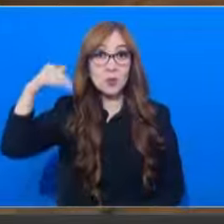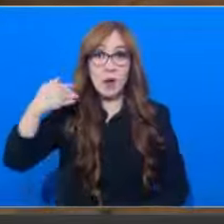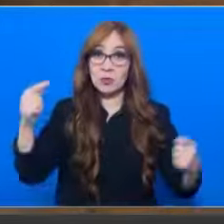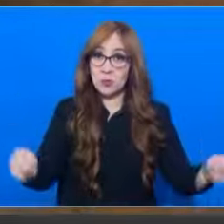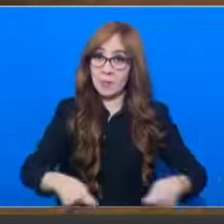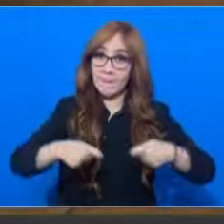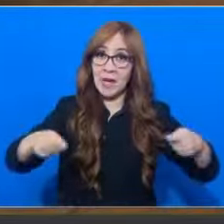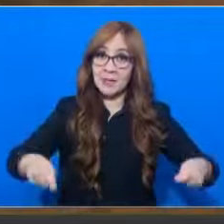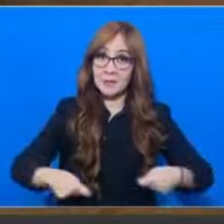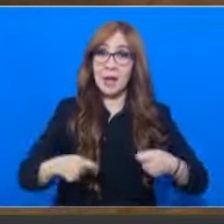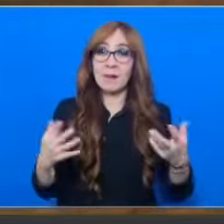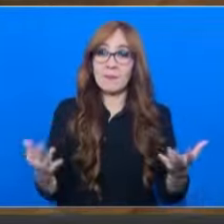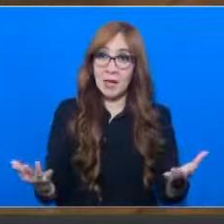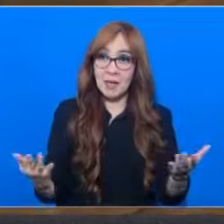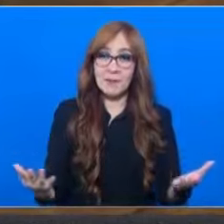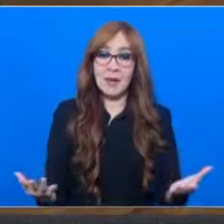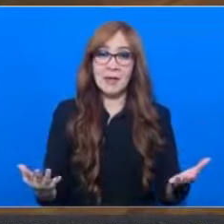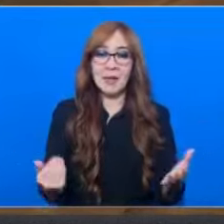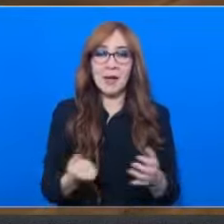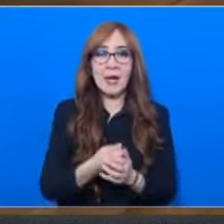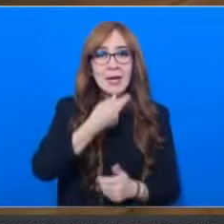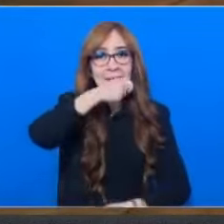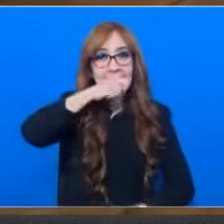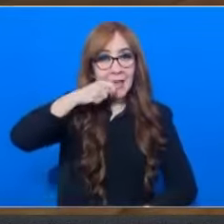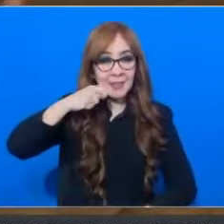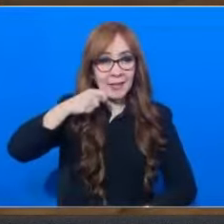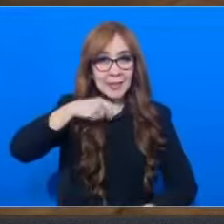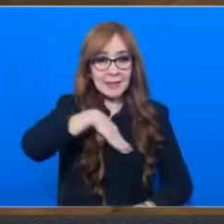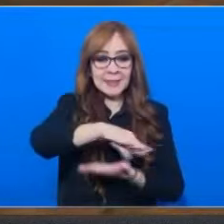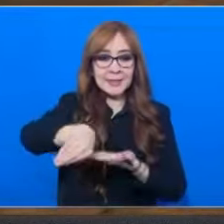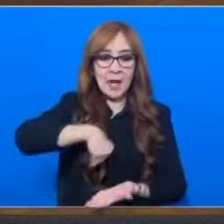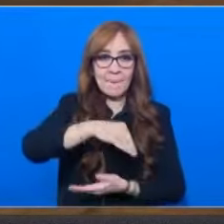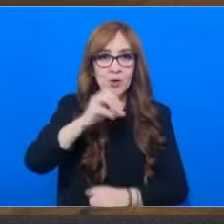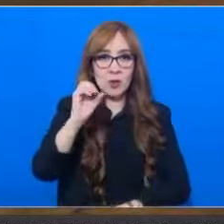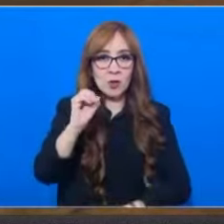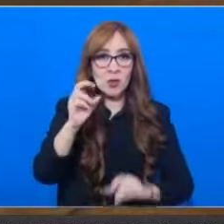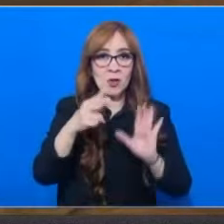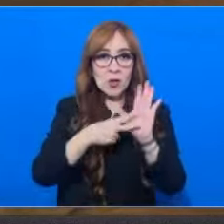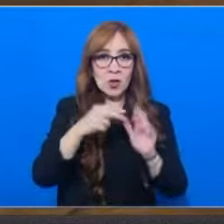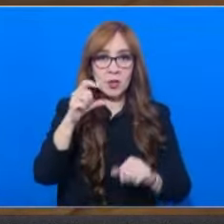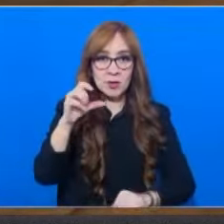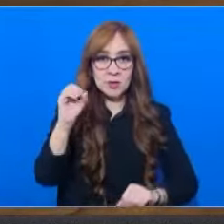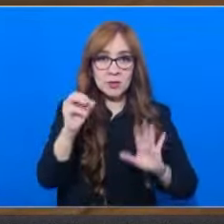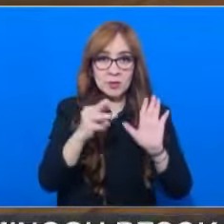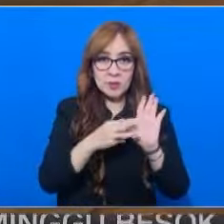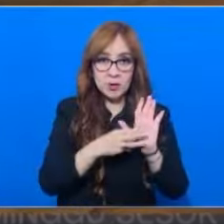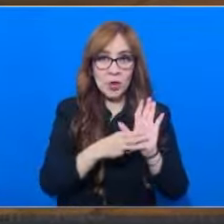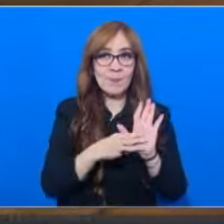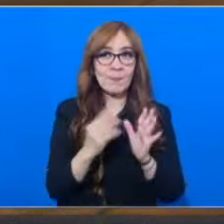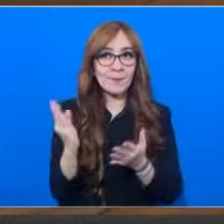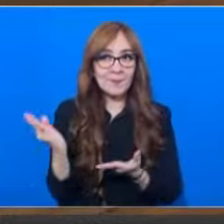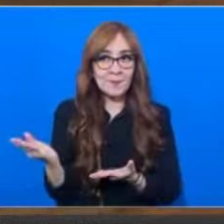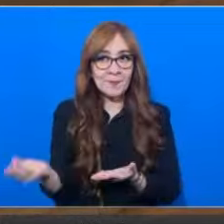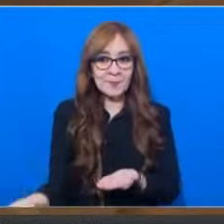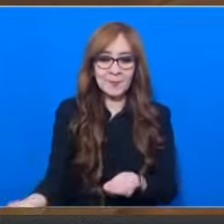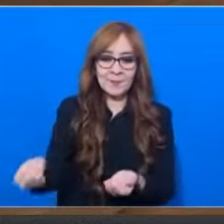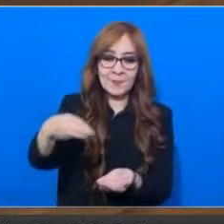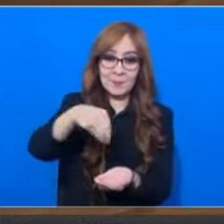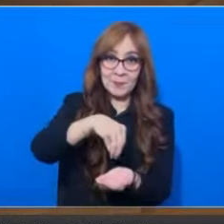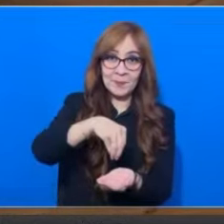bagaimana ketika sate paranggi ini akan dicampurkan dengan oncom. Kita coba campurkan ya, seperti ini.